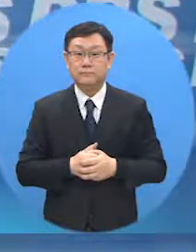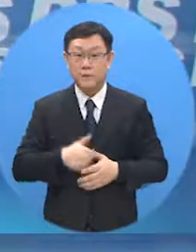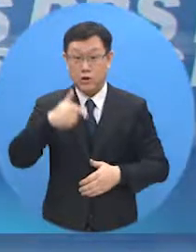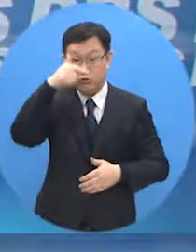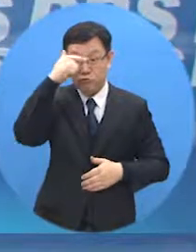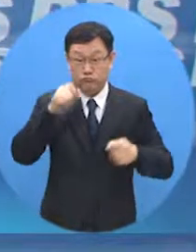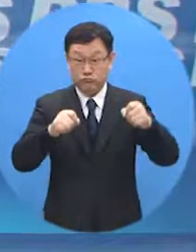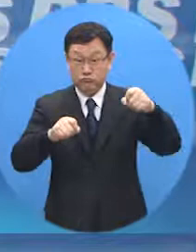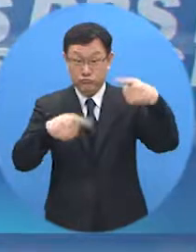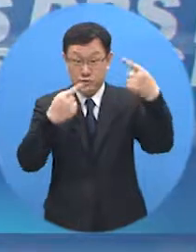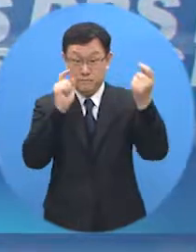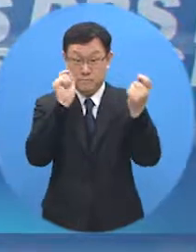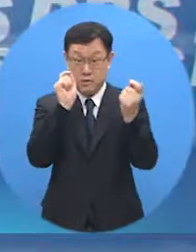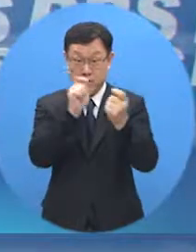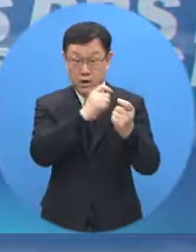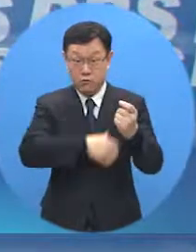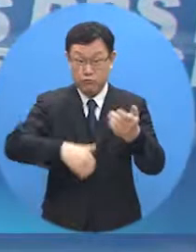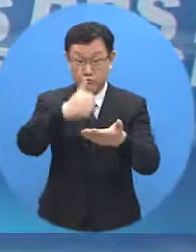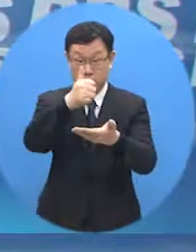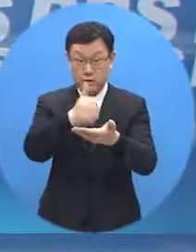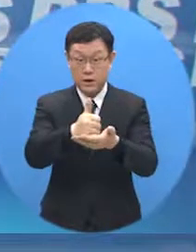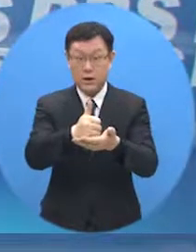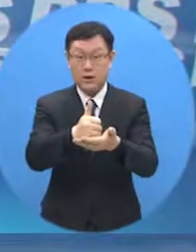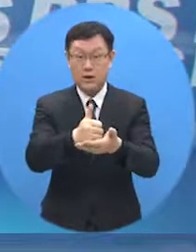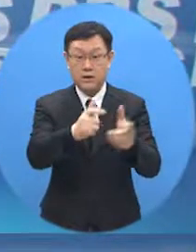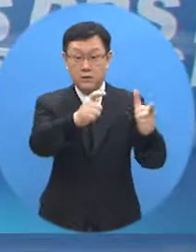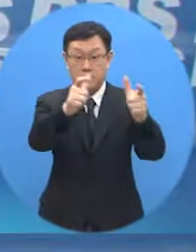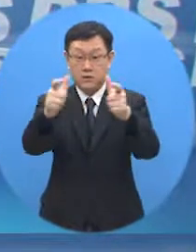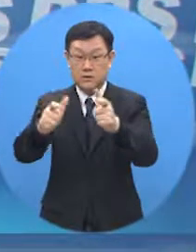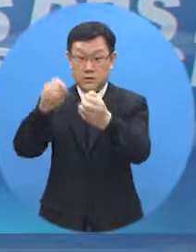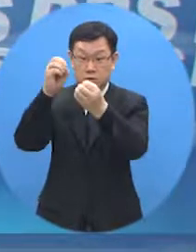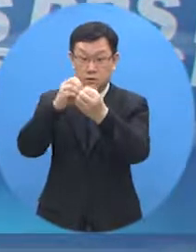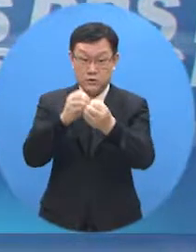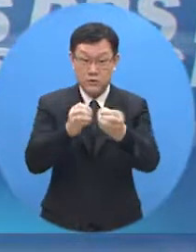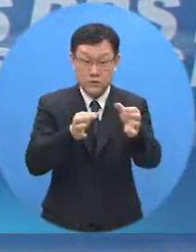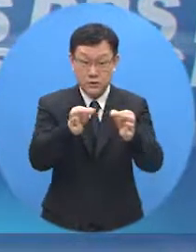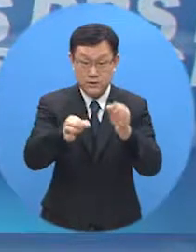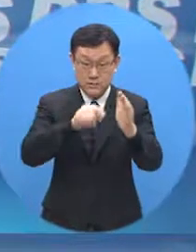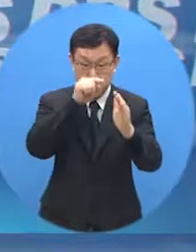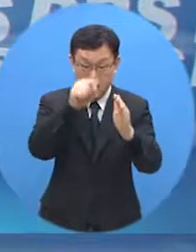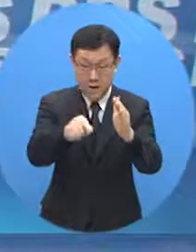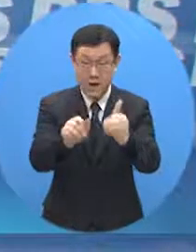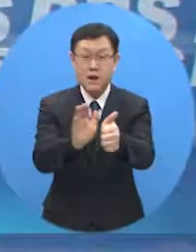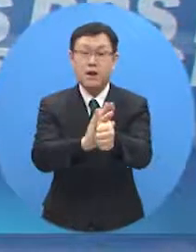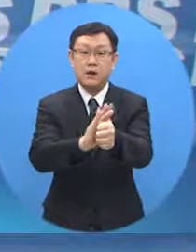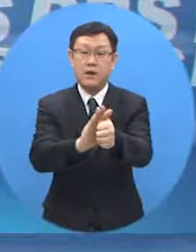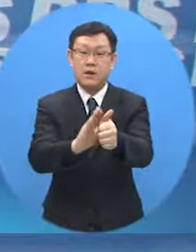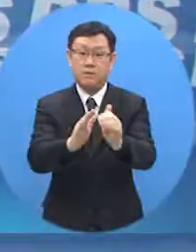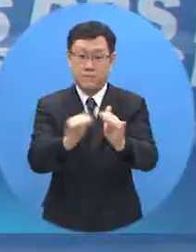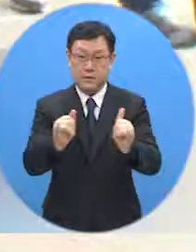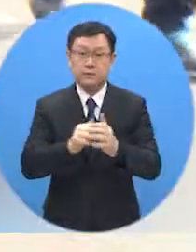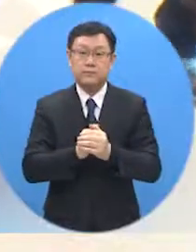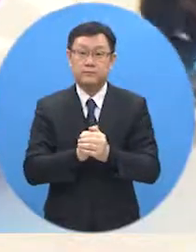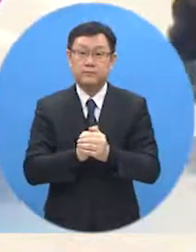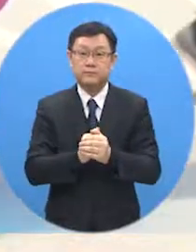설 명절을 맞아 유덕열 동대문구청장이 관내 전통시장을 방문하고 상인들을